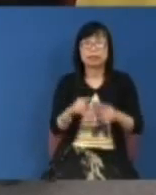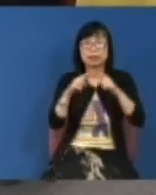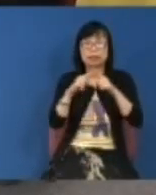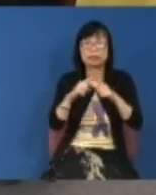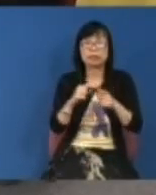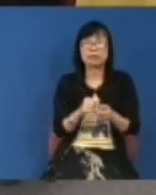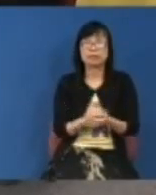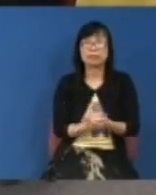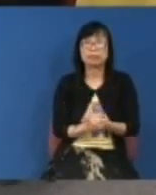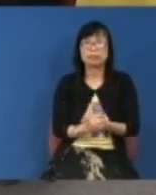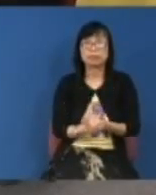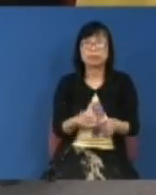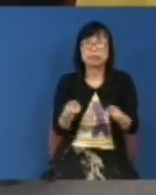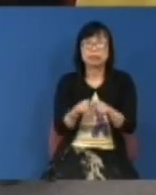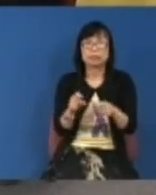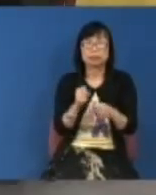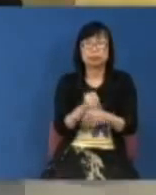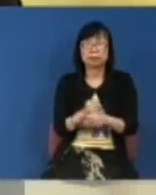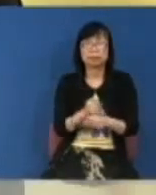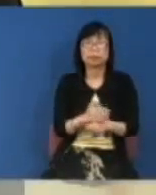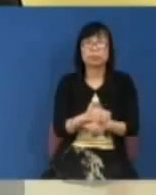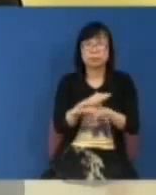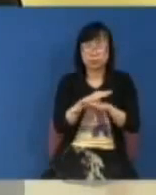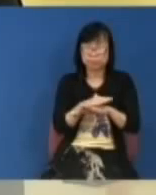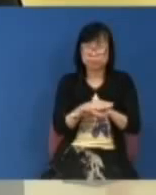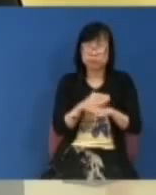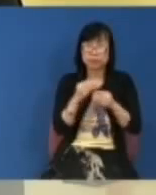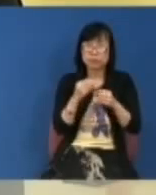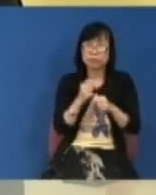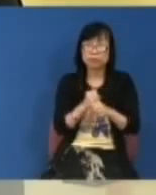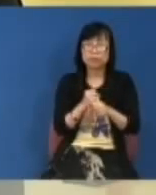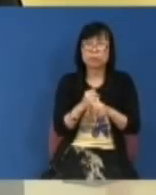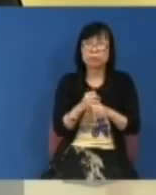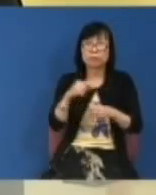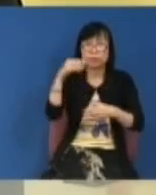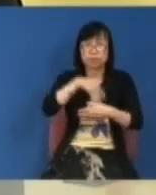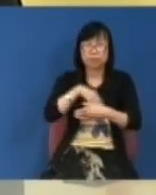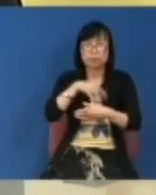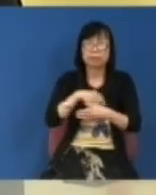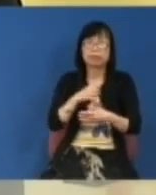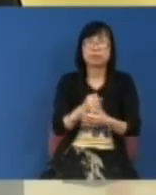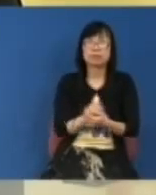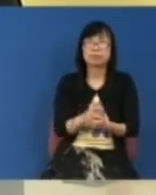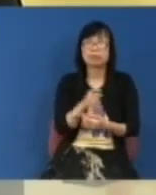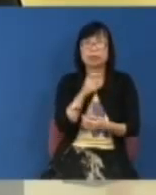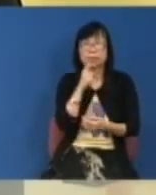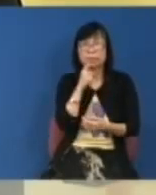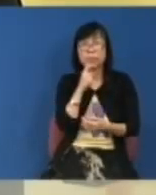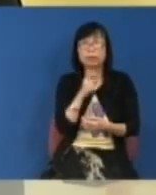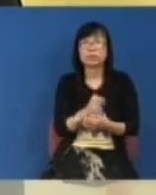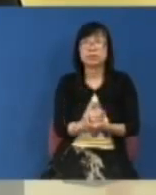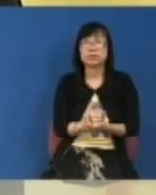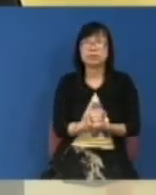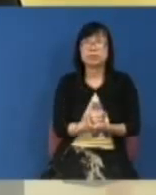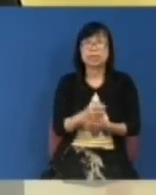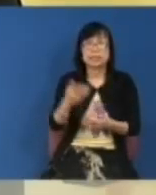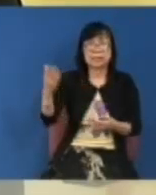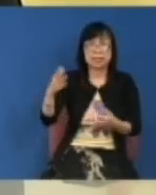聯嚟做咯。咁普選聯裏邊最近有所謂疑似司徒